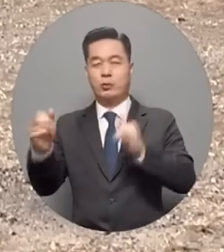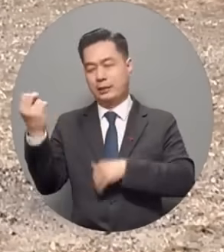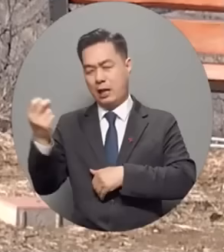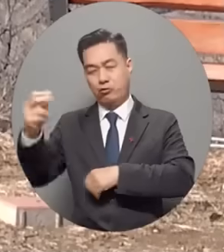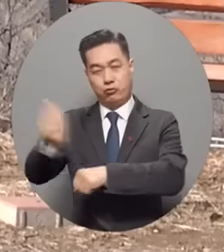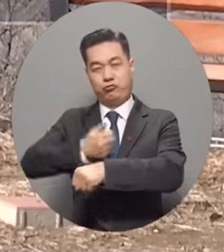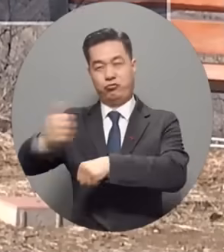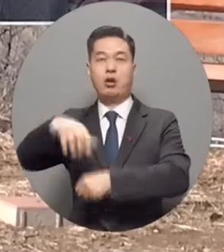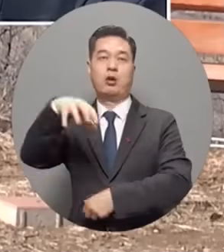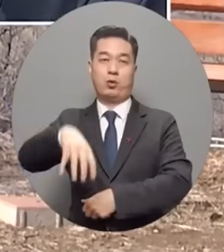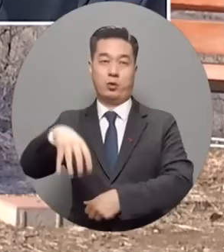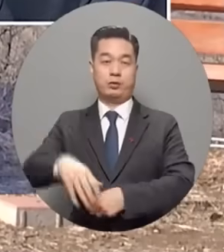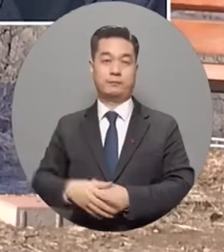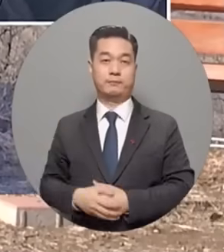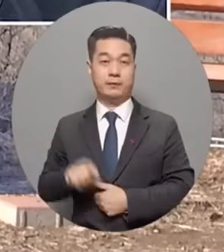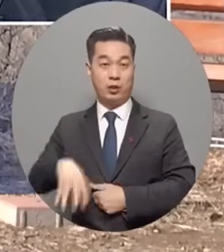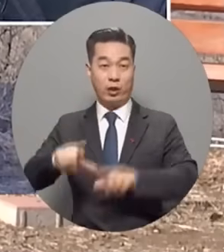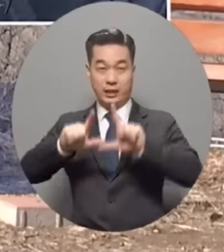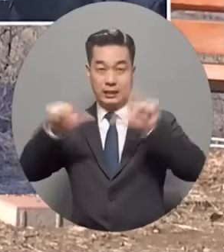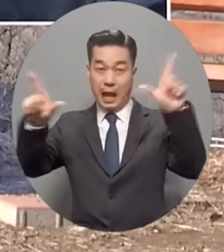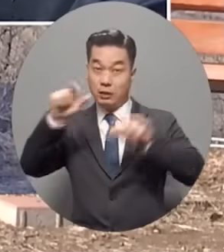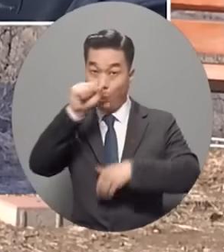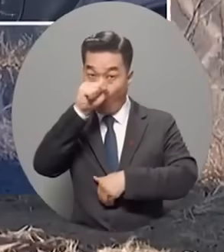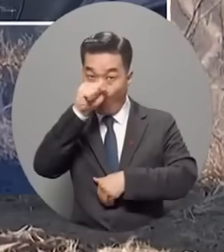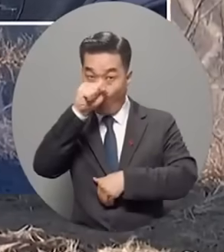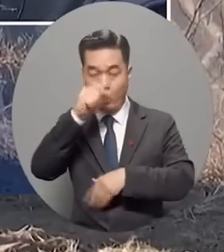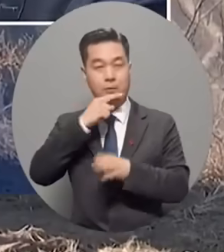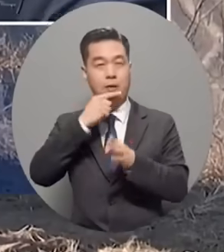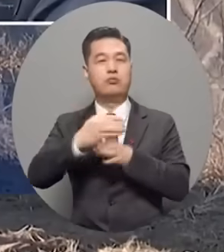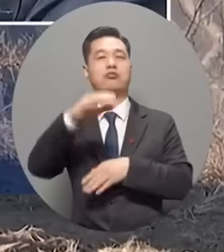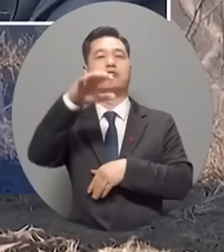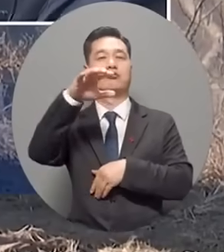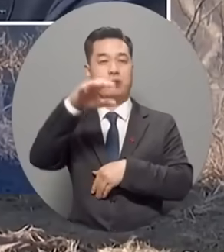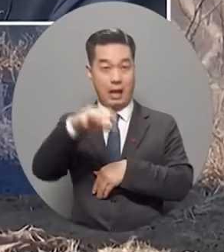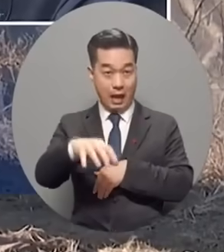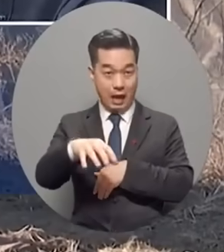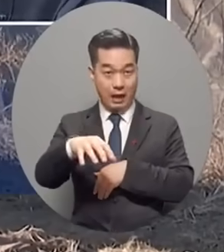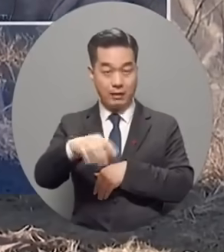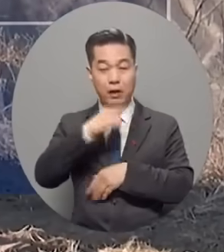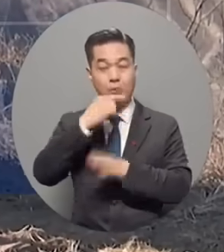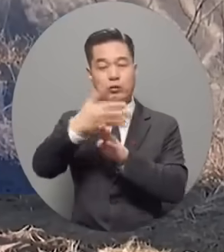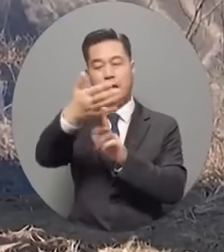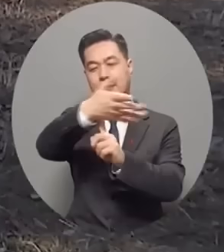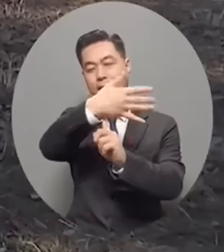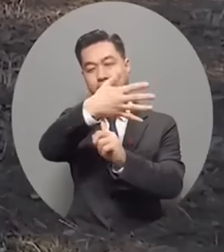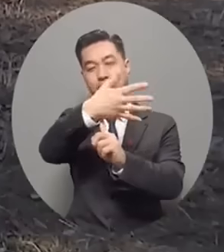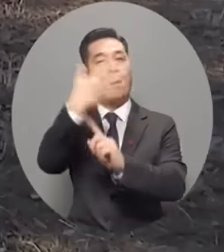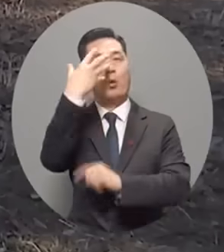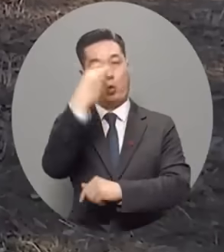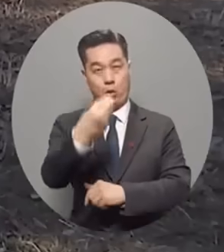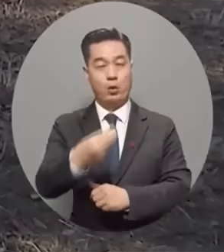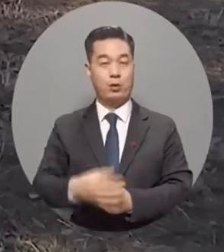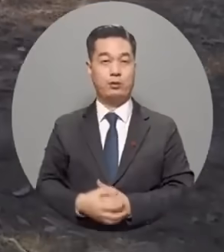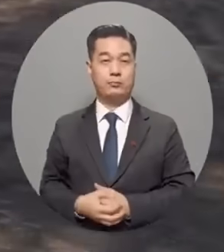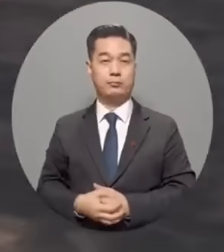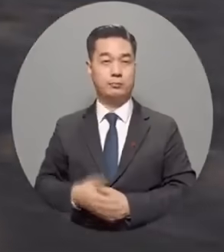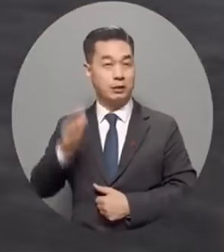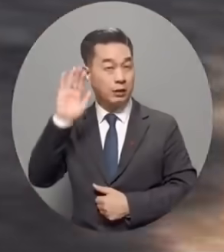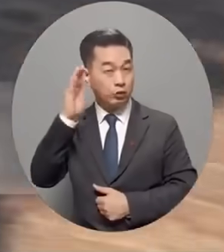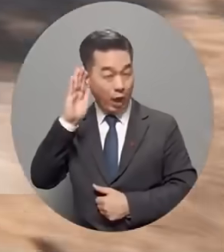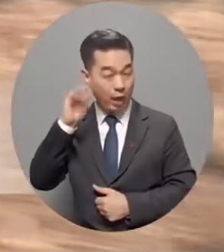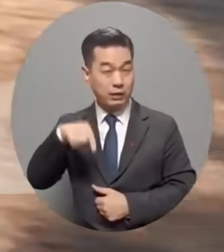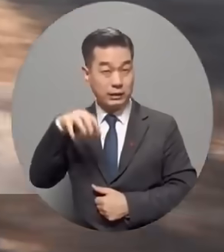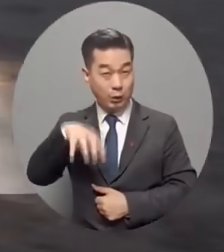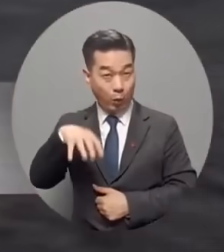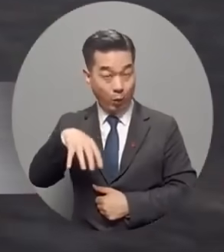합니다. 네, 여기 날씨가 맑으면 저 북한 저기 지금 인공기까지도 보이거든요. 그런데 최근 이